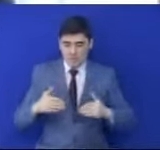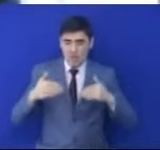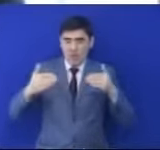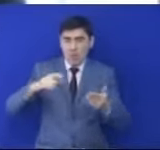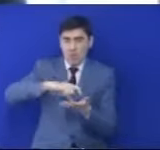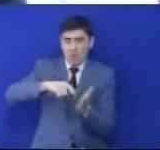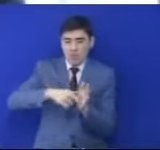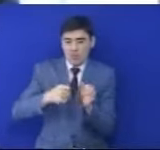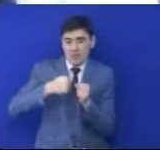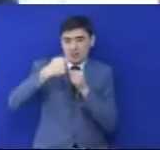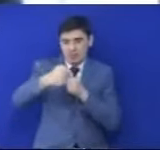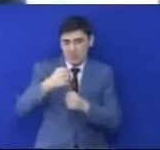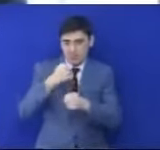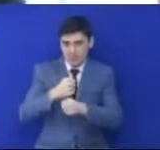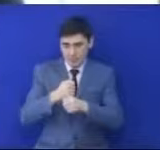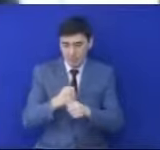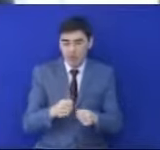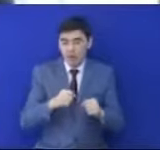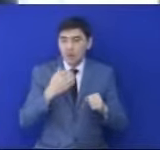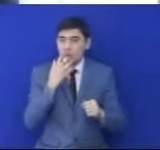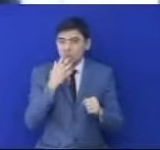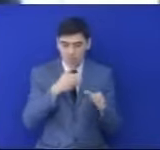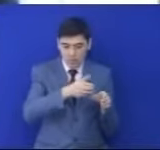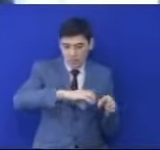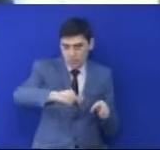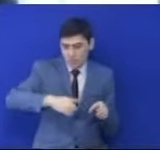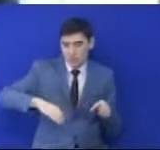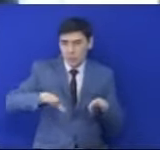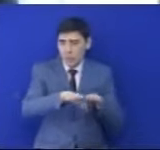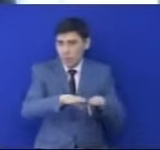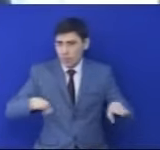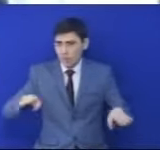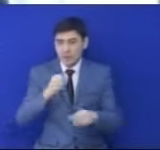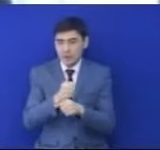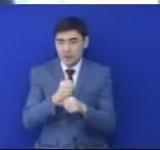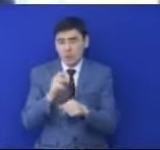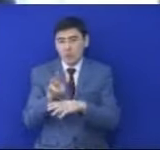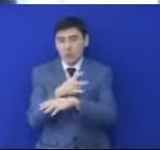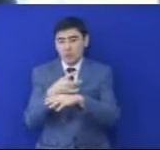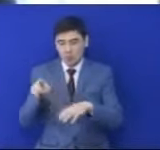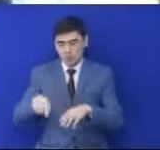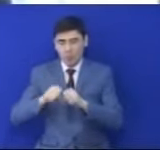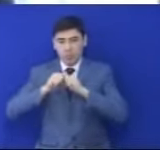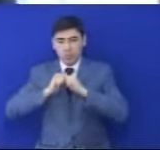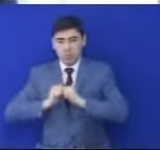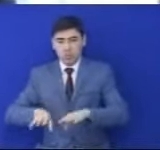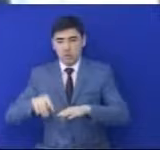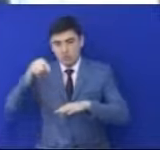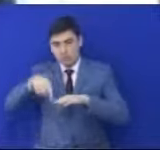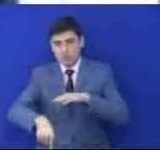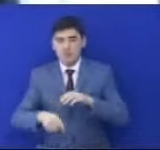Бесінші қабатта лоджияны кеңейтіп жылы еден төсеген. Түнде олар ұйықтап жатқанда су аққан. Сол себепті бізге тұрғын үй